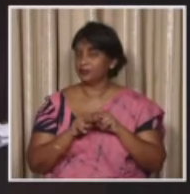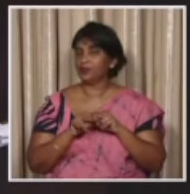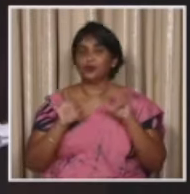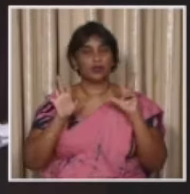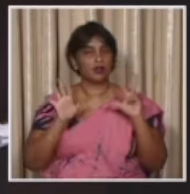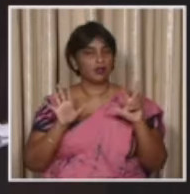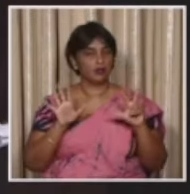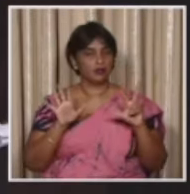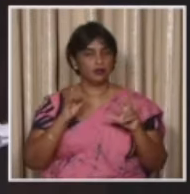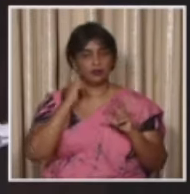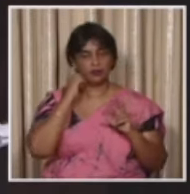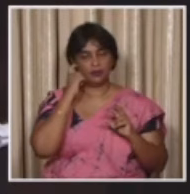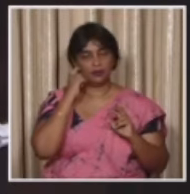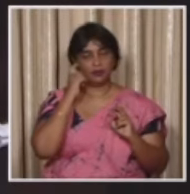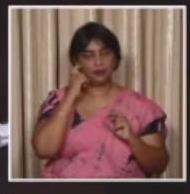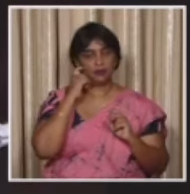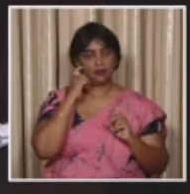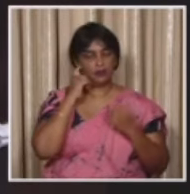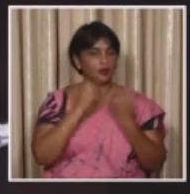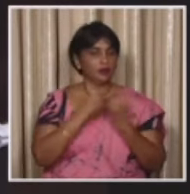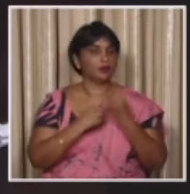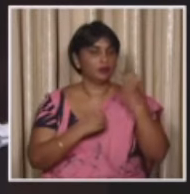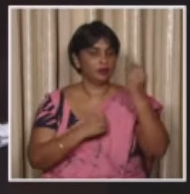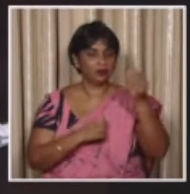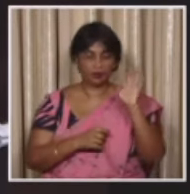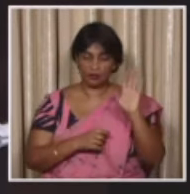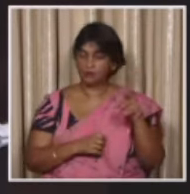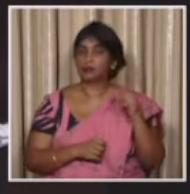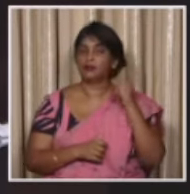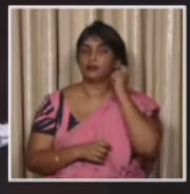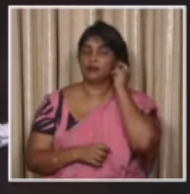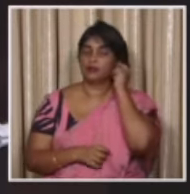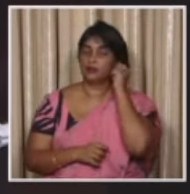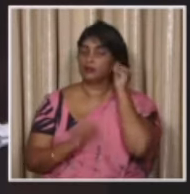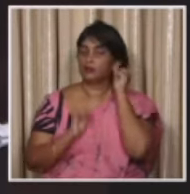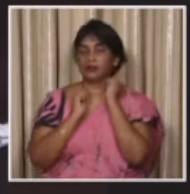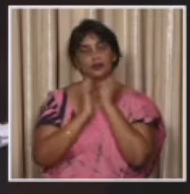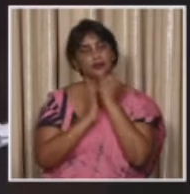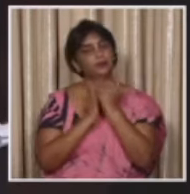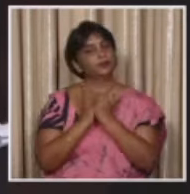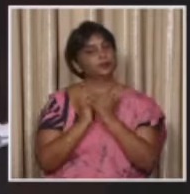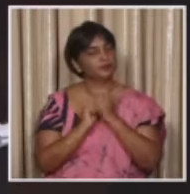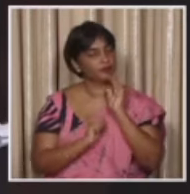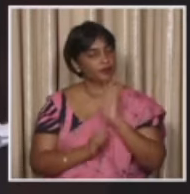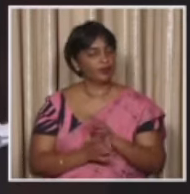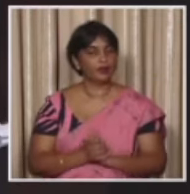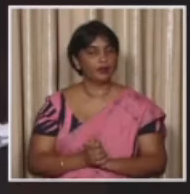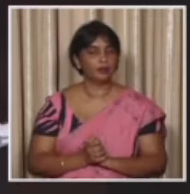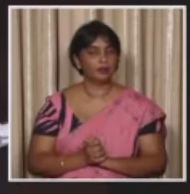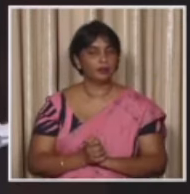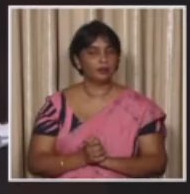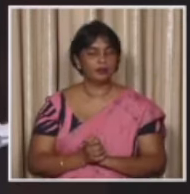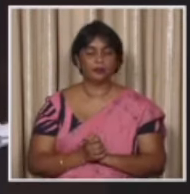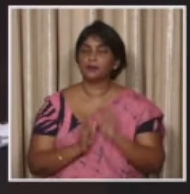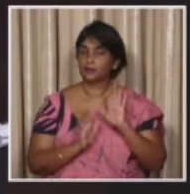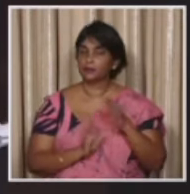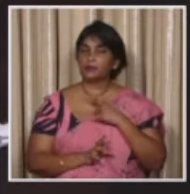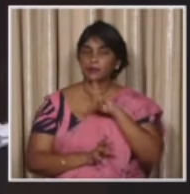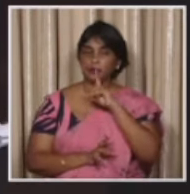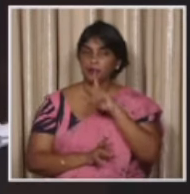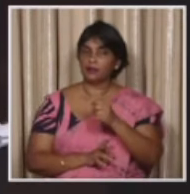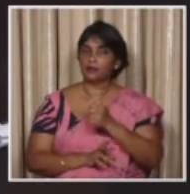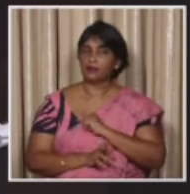7-8කට ලබා දීමේ වැඩපිළිවෙලක් ක්‍රියාත්මක වෙනවා. ඉතින් මම අහන්න